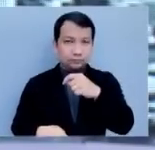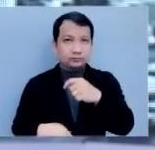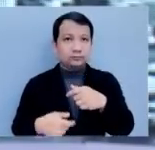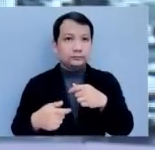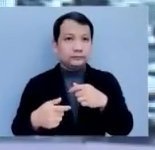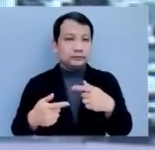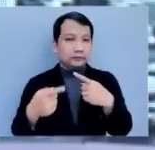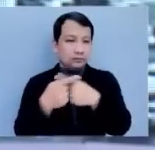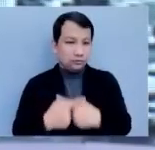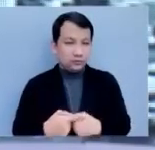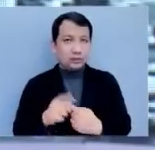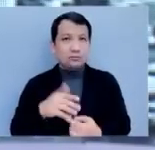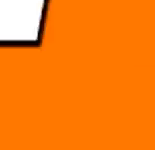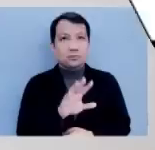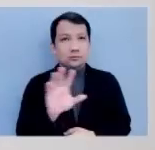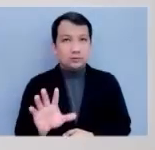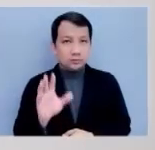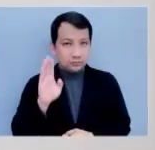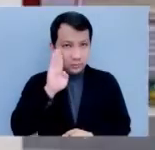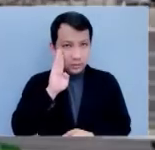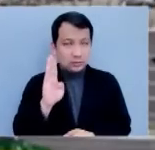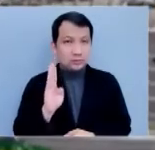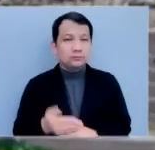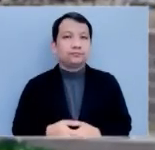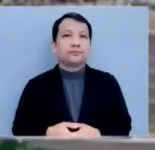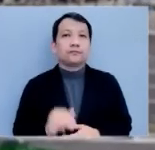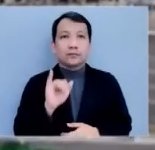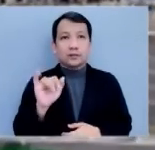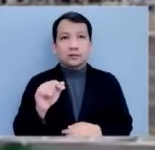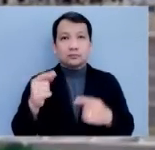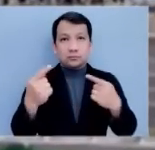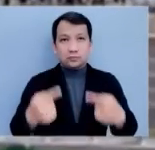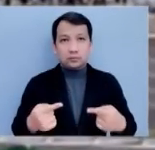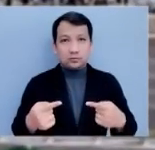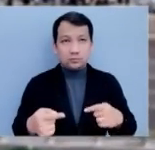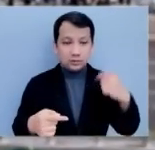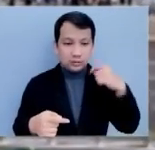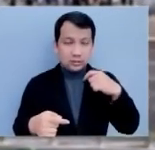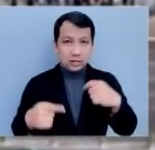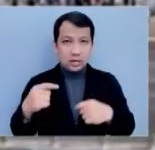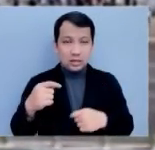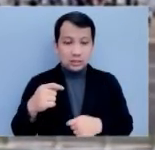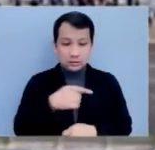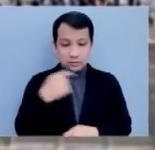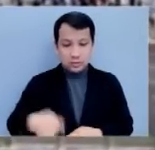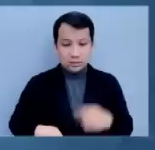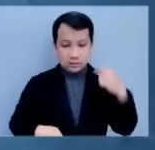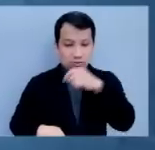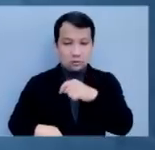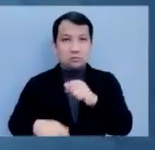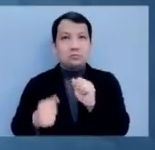balitang yan, si Brian Castillo. Kapag nauwi sa gulo ang lumalalang banggaan ng China at Taiwan, hindi malayong madamay ang